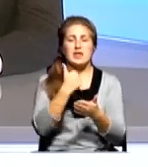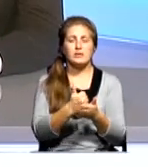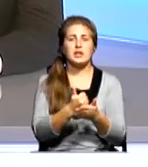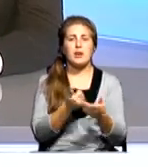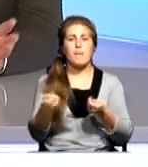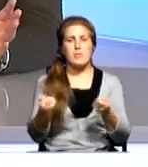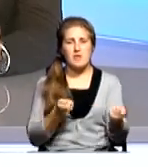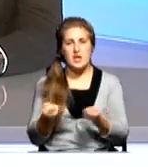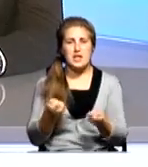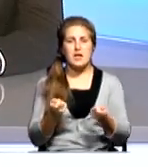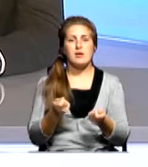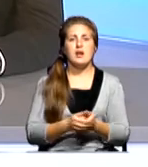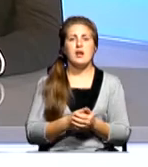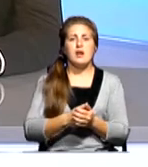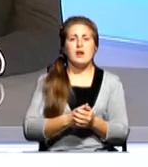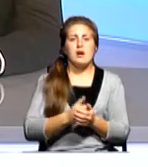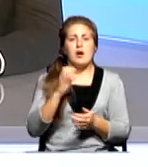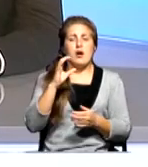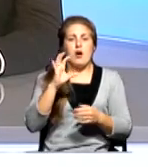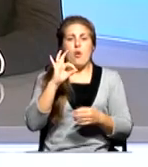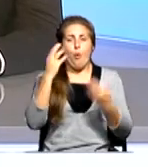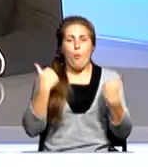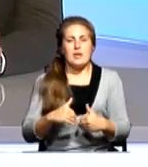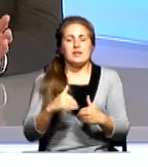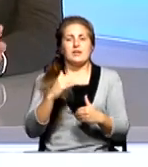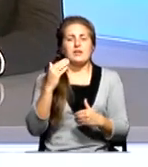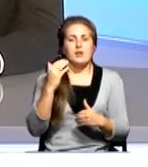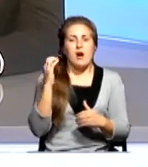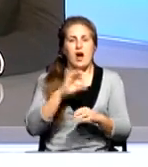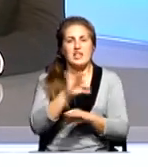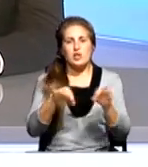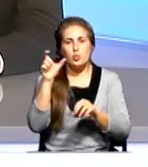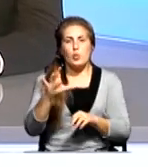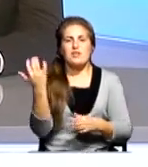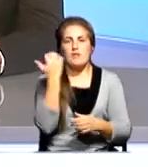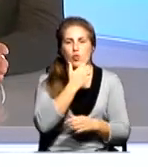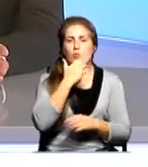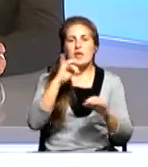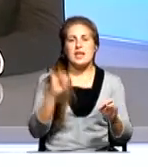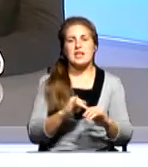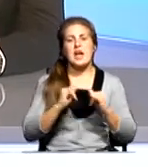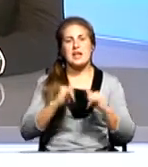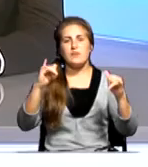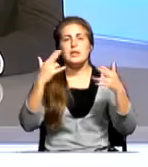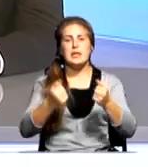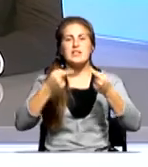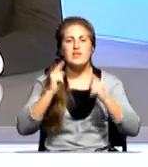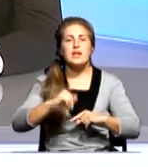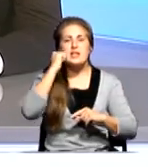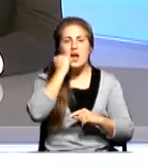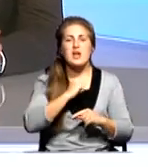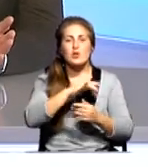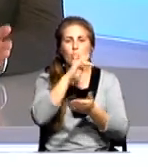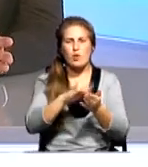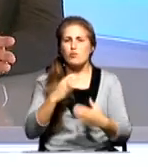так сказать обликом архитектурным симферополь и развитие да действительно старый город мы сейчас в ужасном